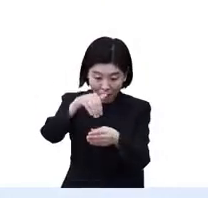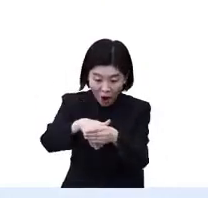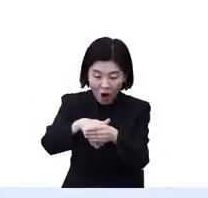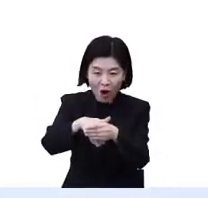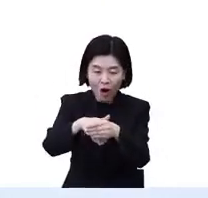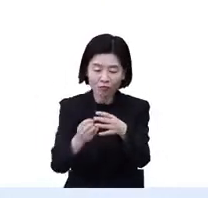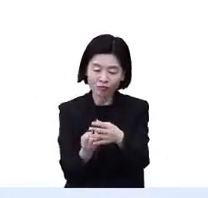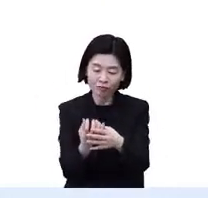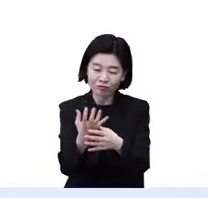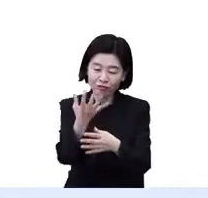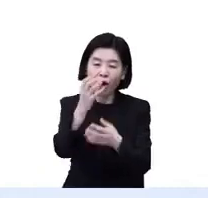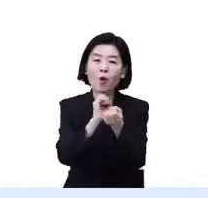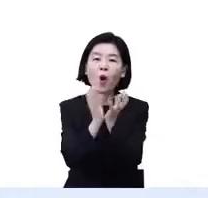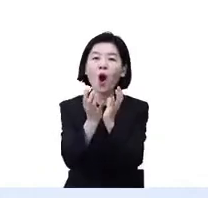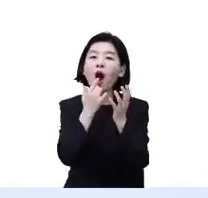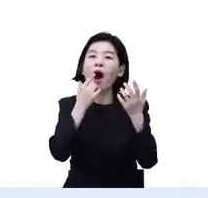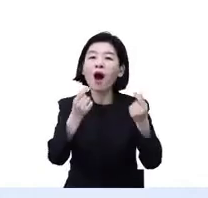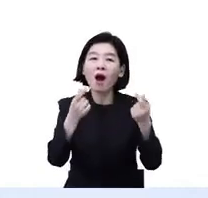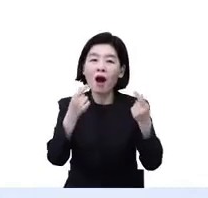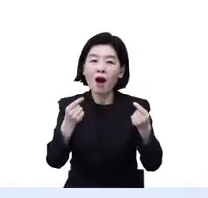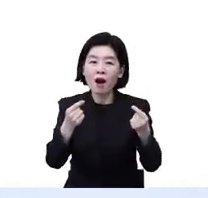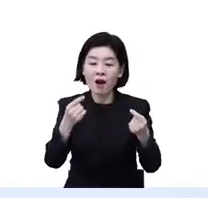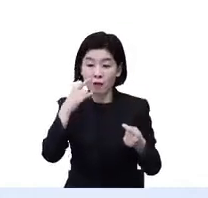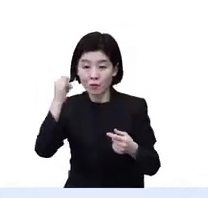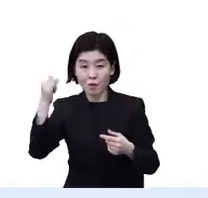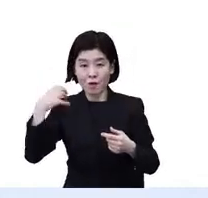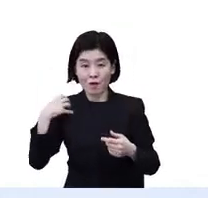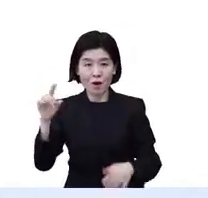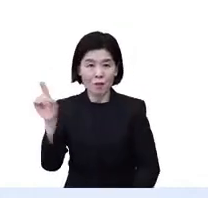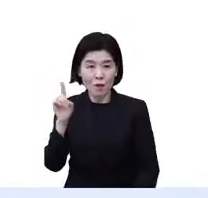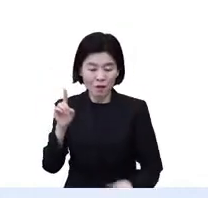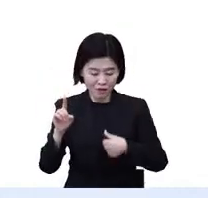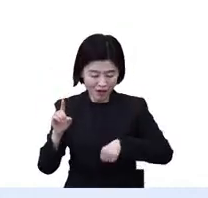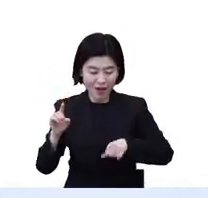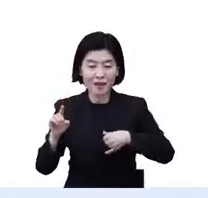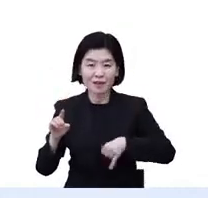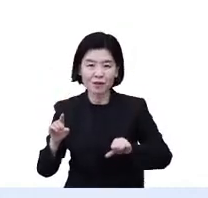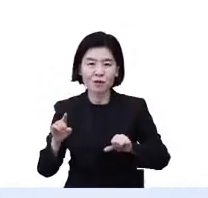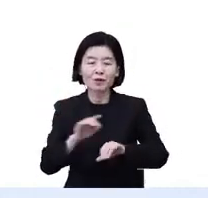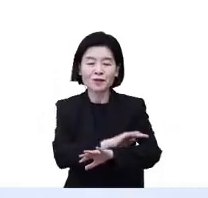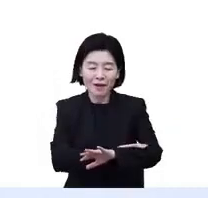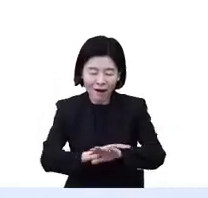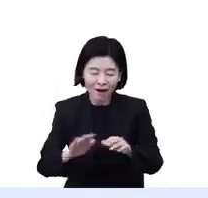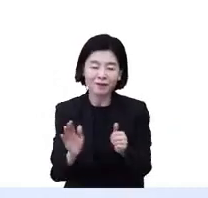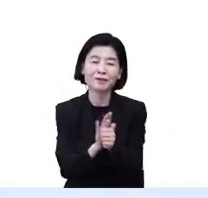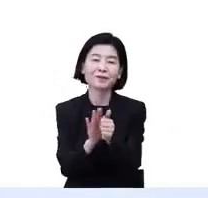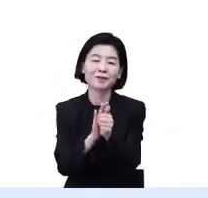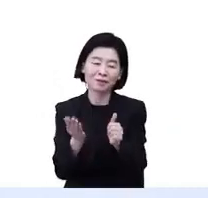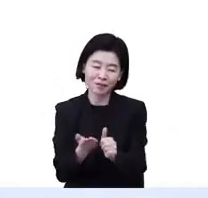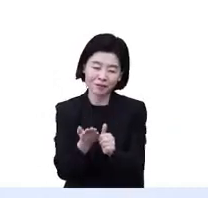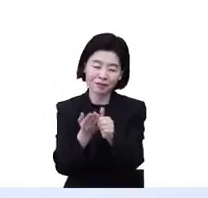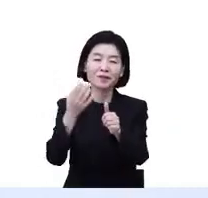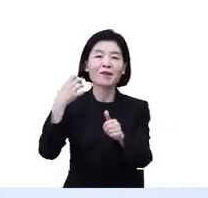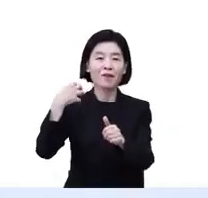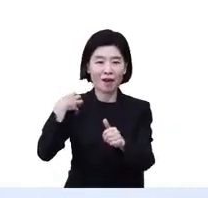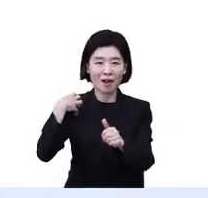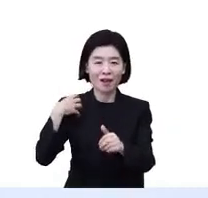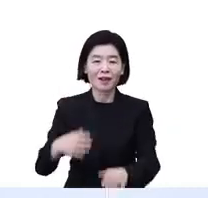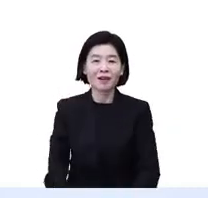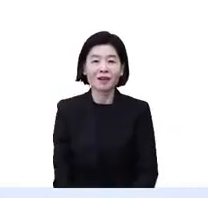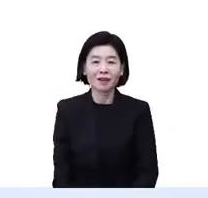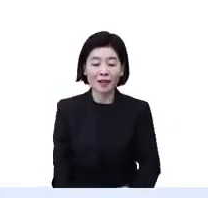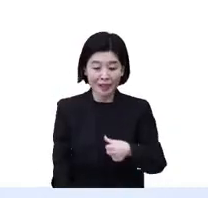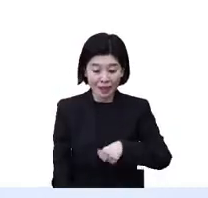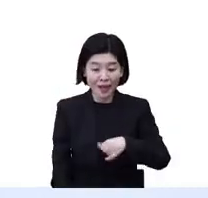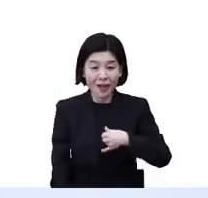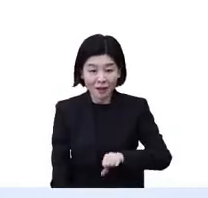부모님은 꽃이 잘 자라도록 다듬어주는 정원사입니다. 라고 잡아봤는데요. 우리 아이들 한 명 한 명이